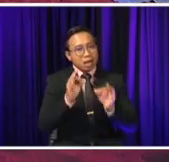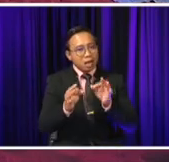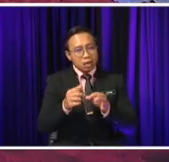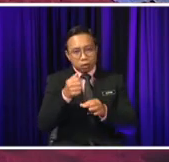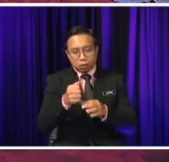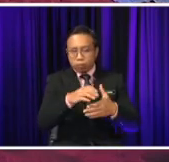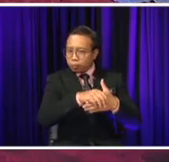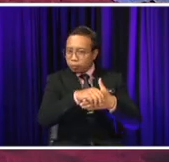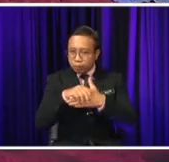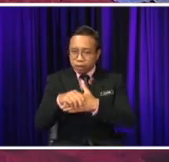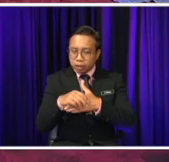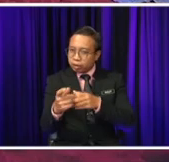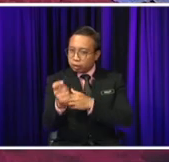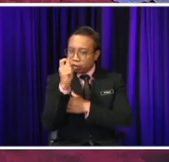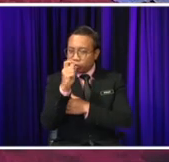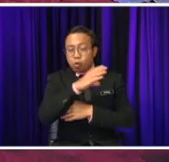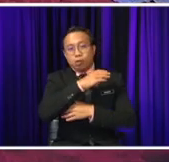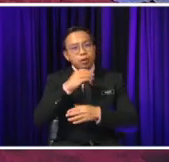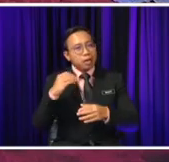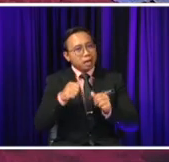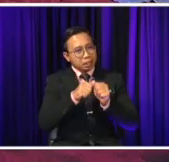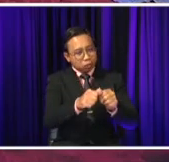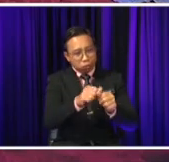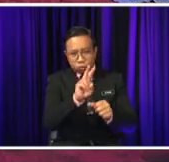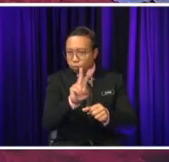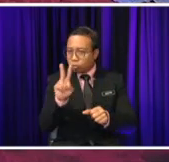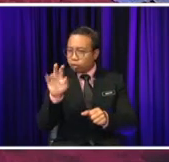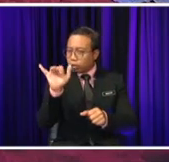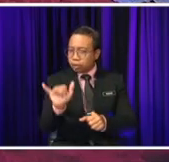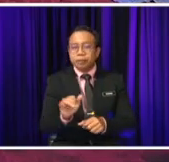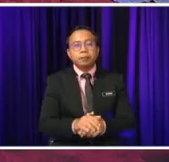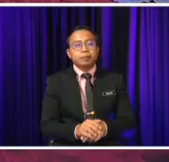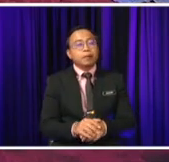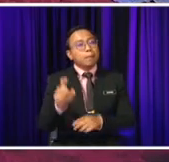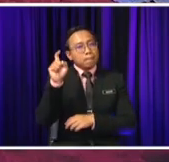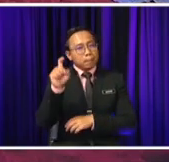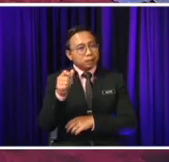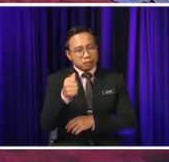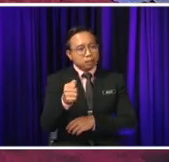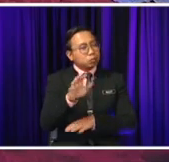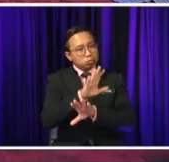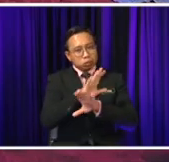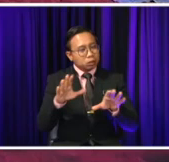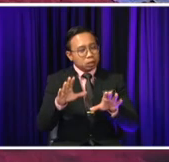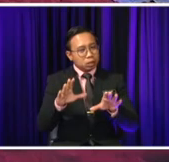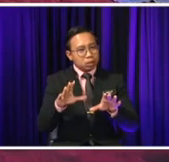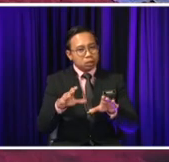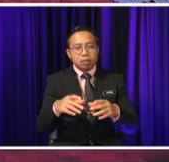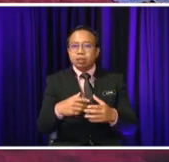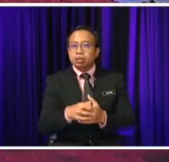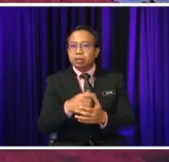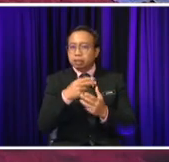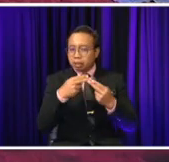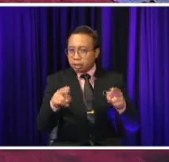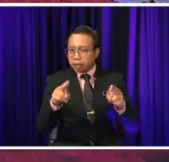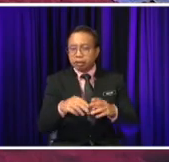berpegang teguh dan mengikuti kedua-duanya niscaya Kamu tidak akan tersesat selama-lamanya